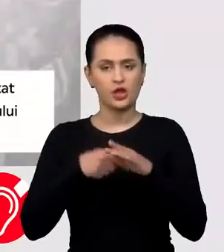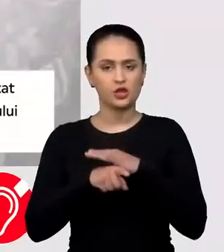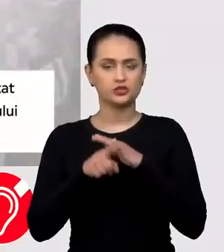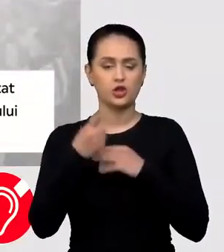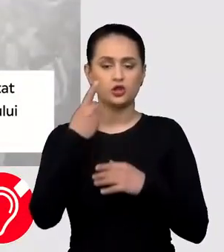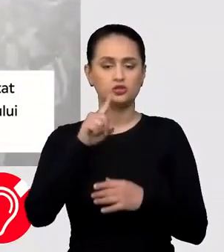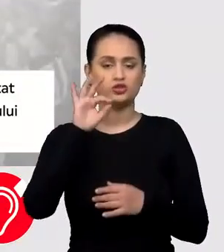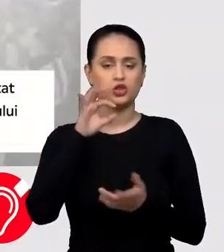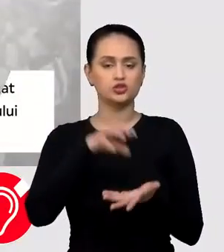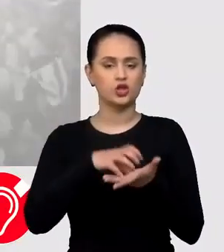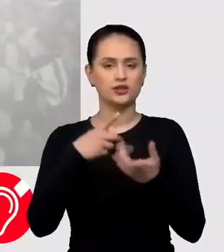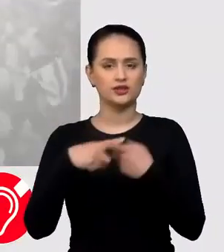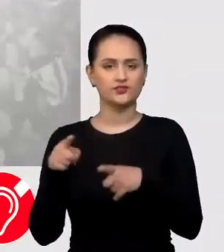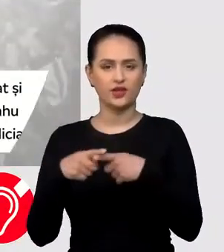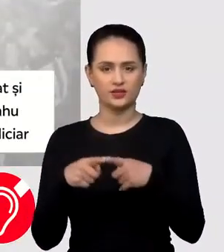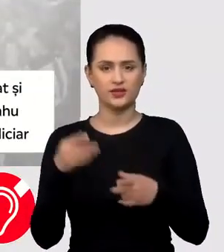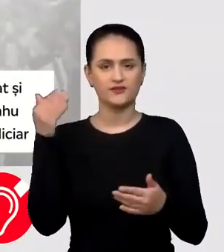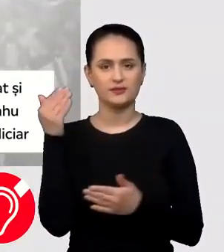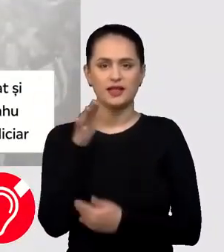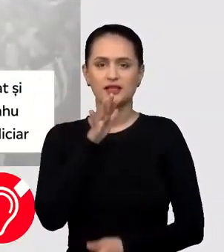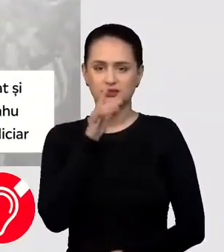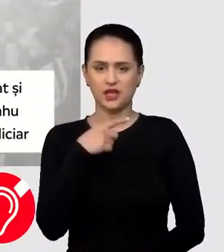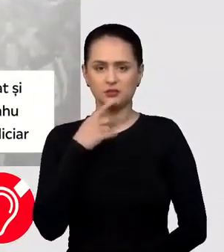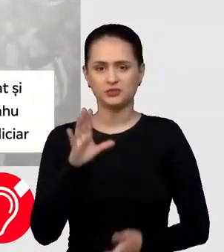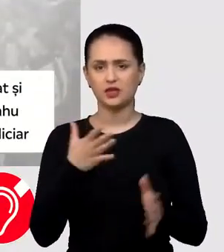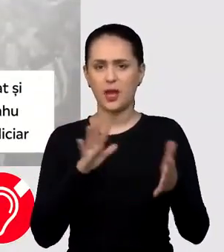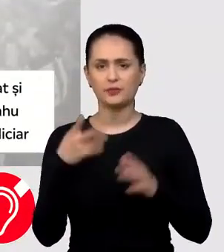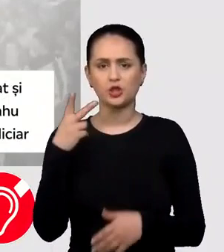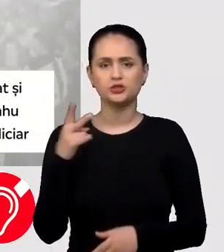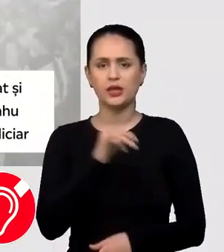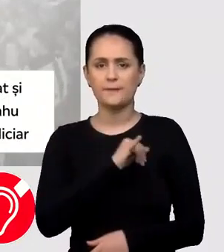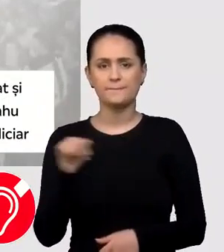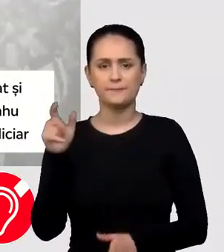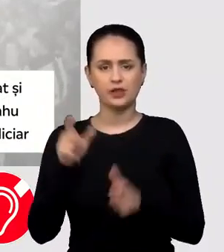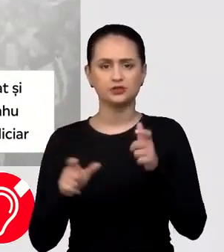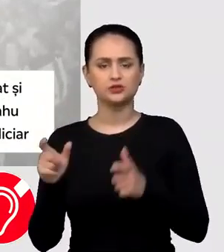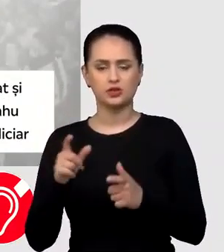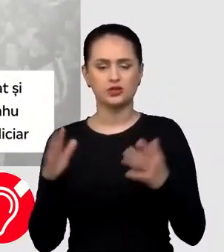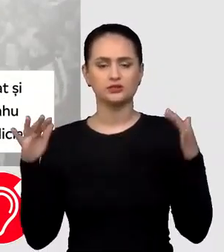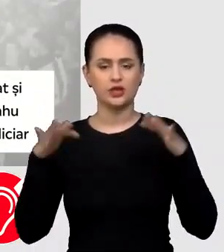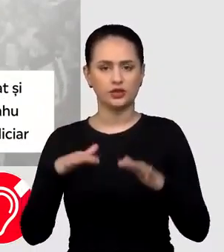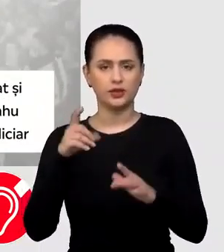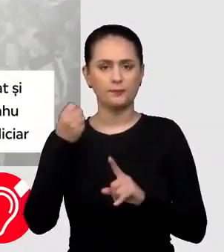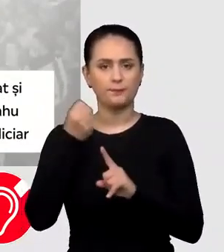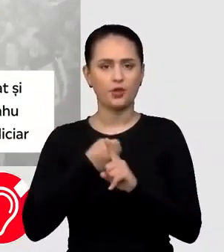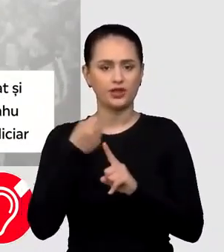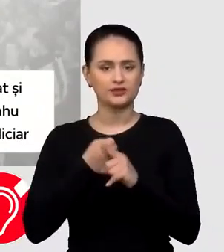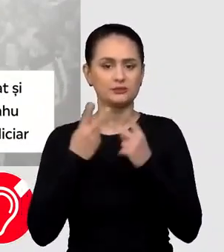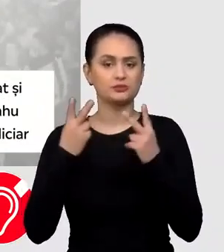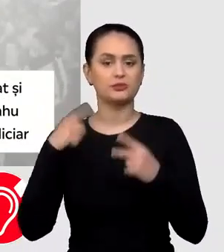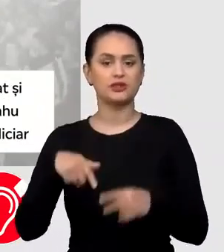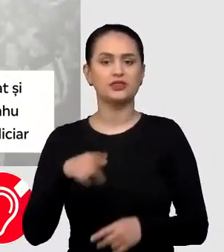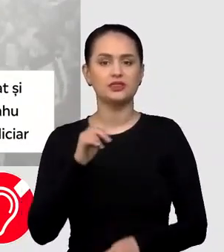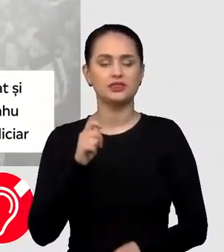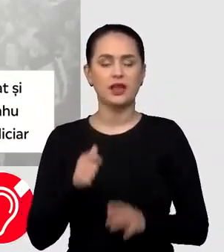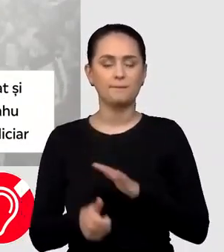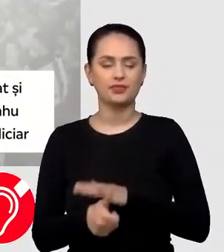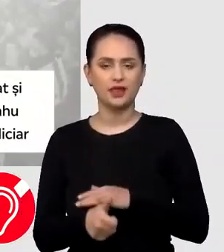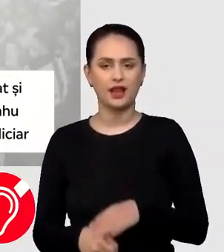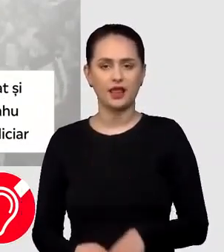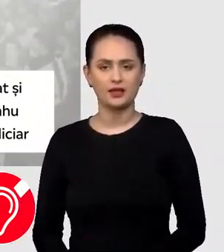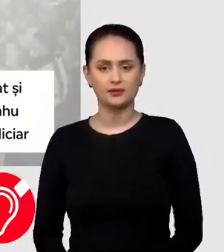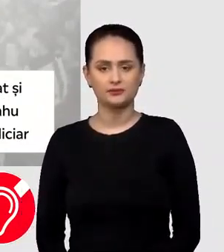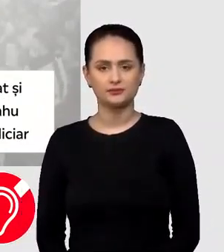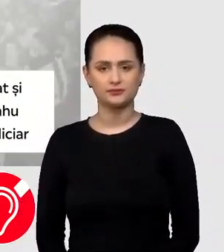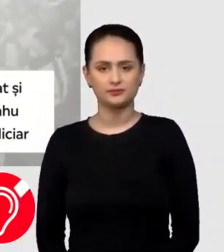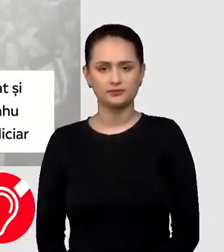Protestatarii au ieșit în 150 de locații diferite. Compania israeliană Crowd Solution a estimat că aproximativ 200.000 de persoane s-au adunat